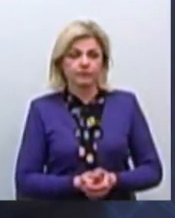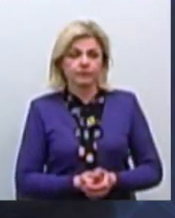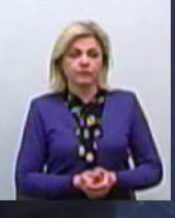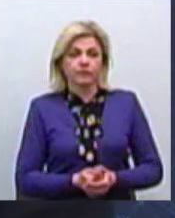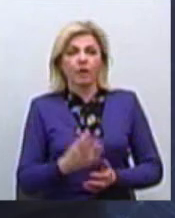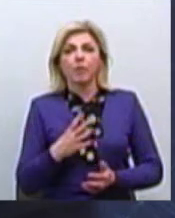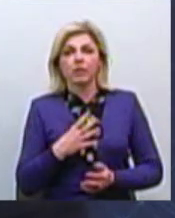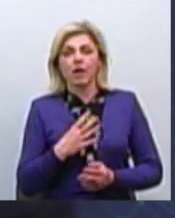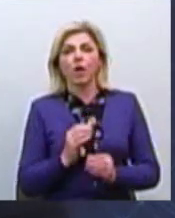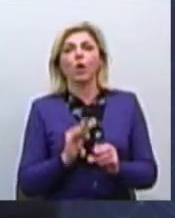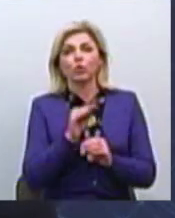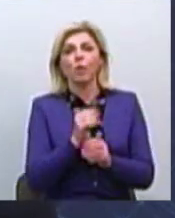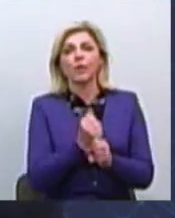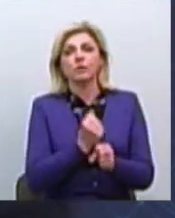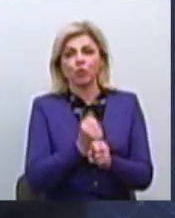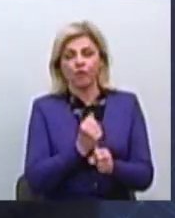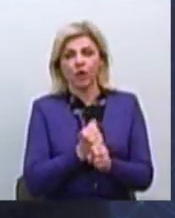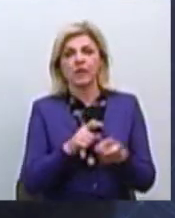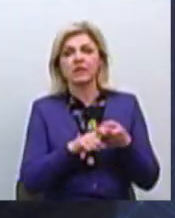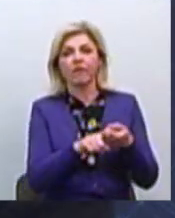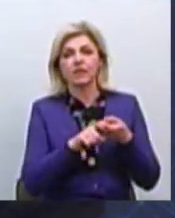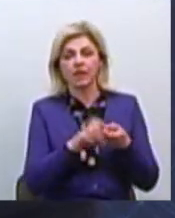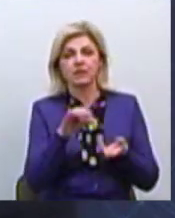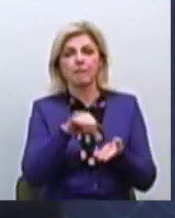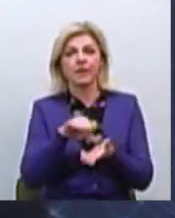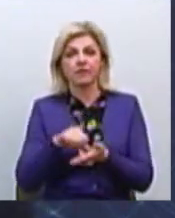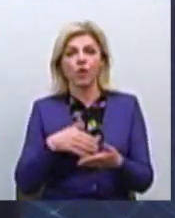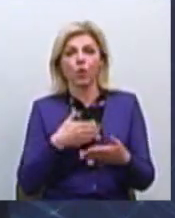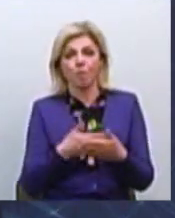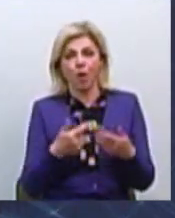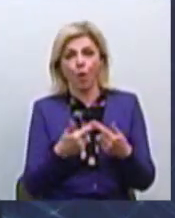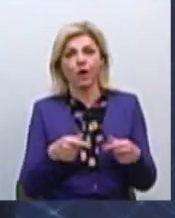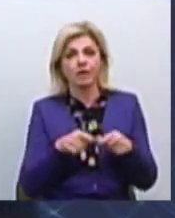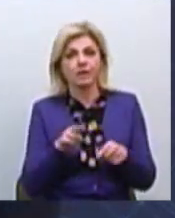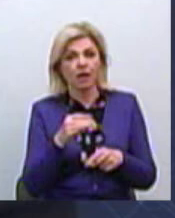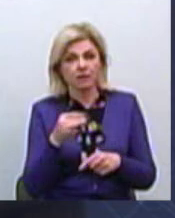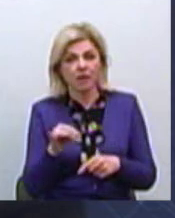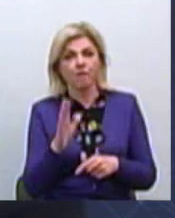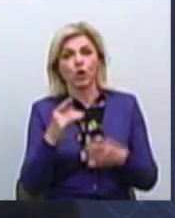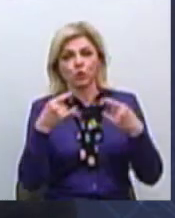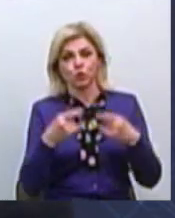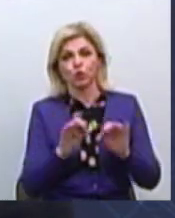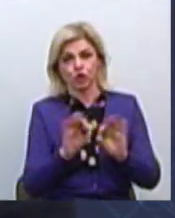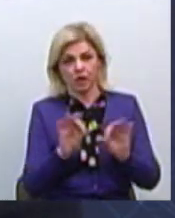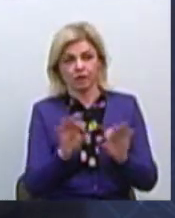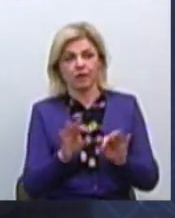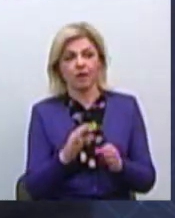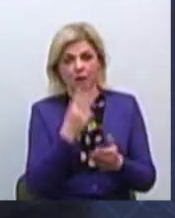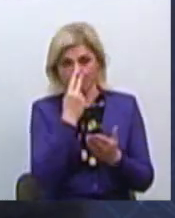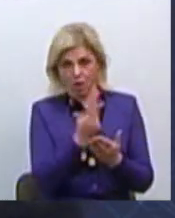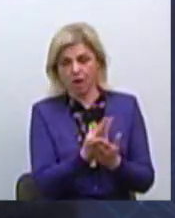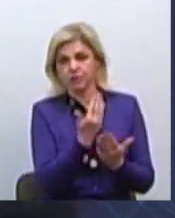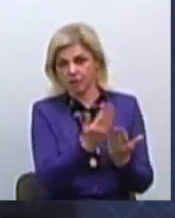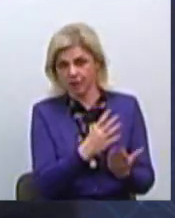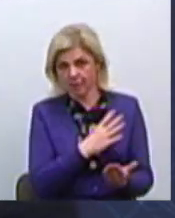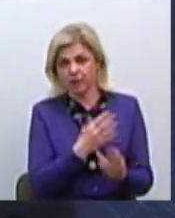допрацьовано взаємодія з представниками громадських організацій, вони в сюжеті були показані,